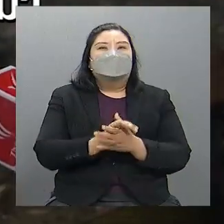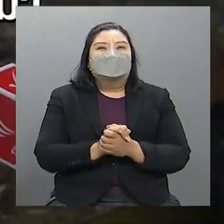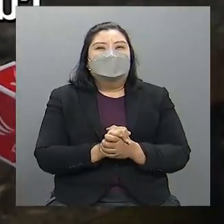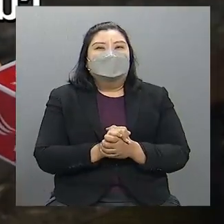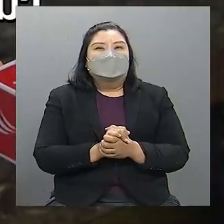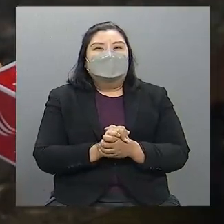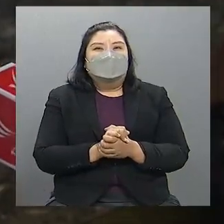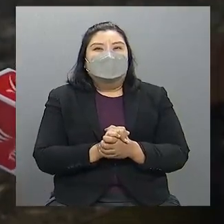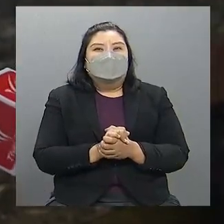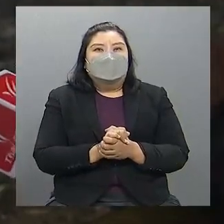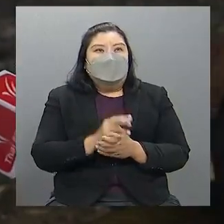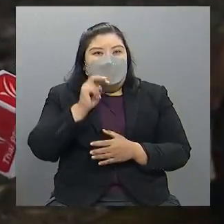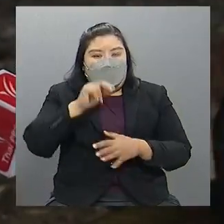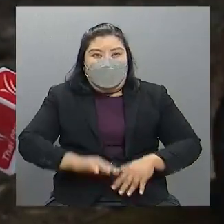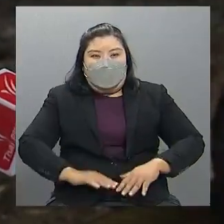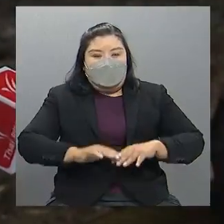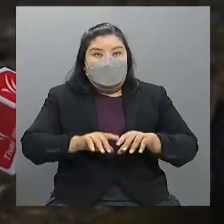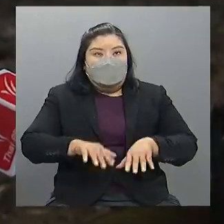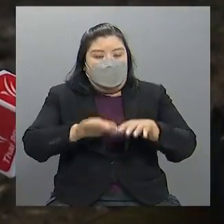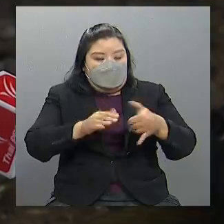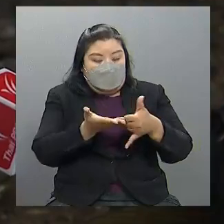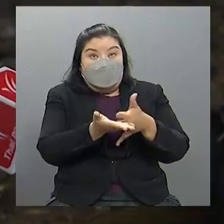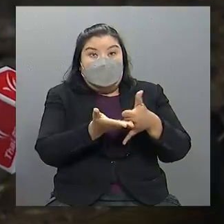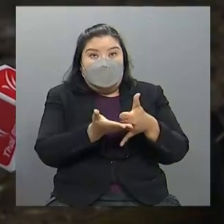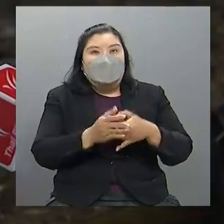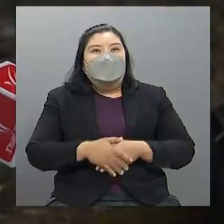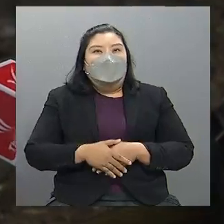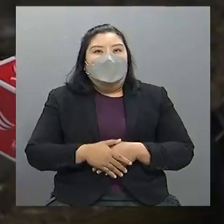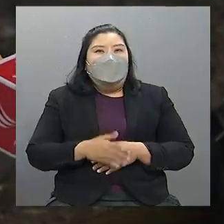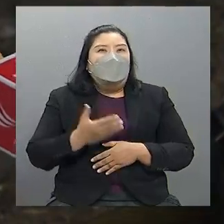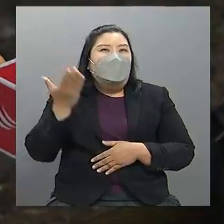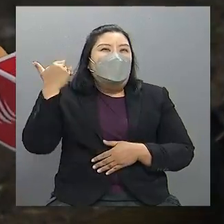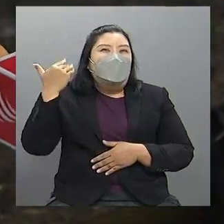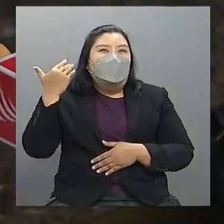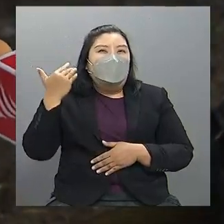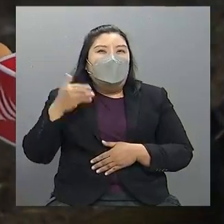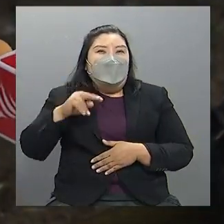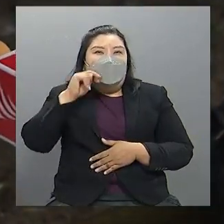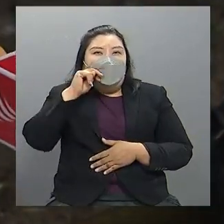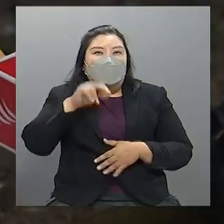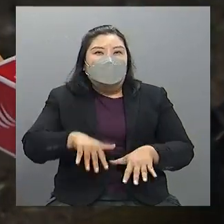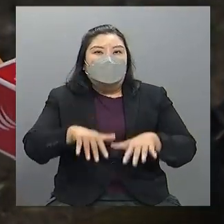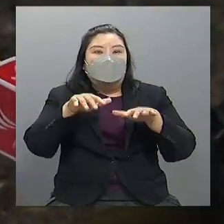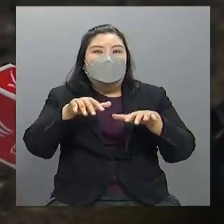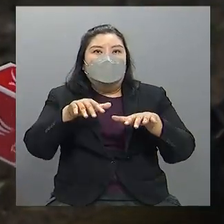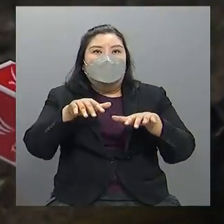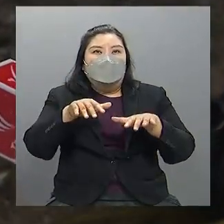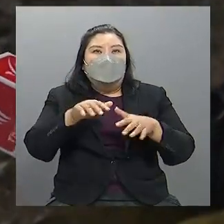อฟแล้วก็ลงมือนี่เลยปีก้อนนู้นปีที่ผ่านมานี่ทำว่าเป็นห่วงมันมาไม่ได้ไอ้นู้มั่งไอ้นี่มั่